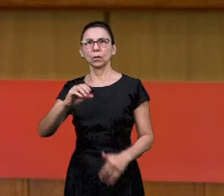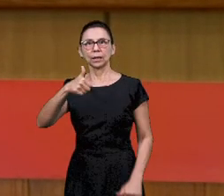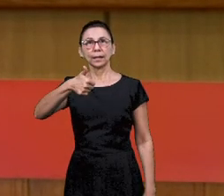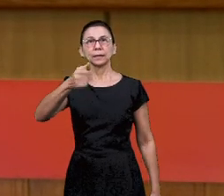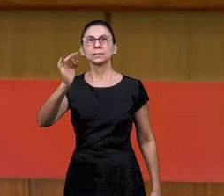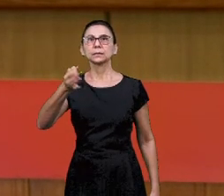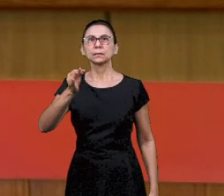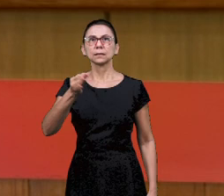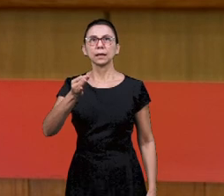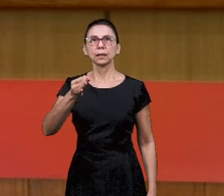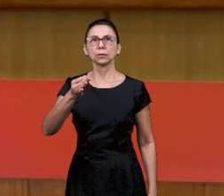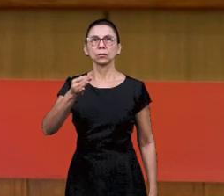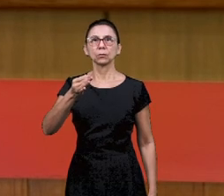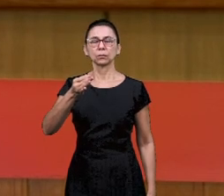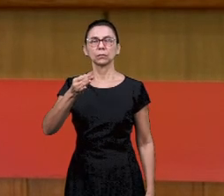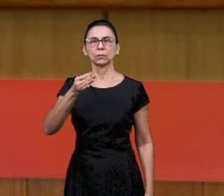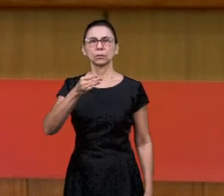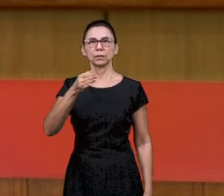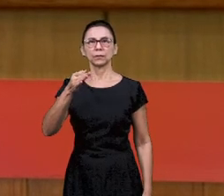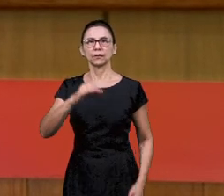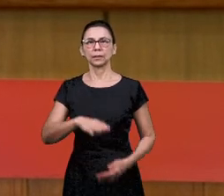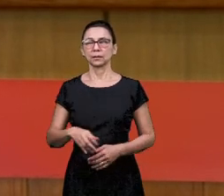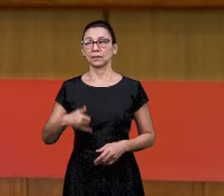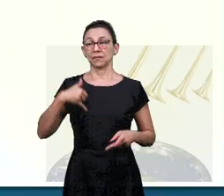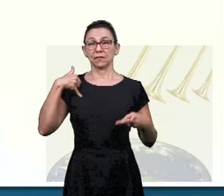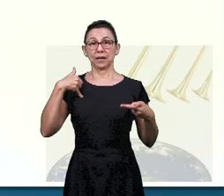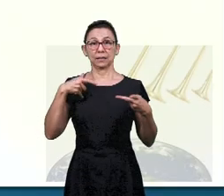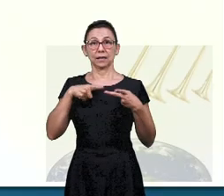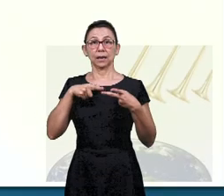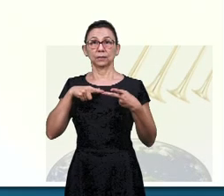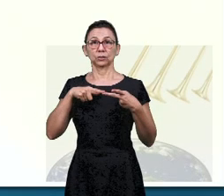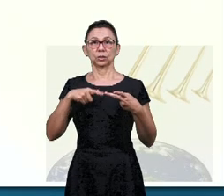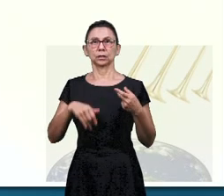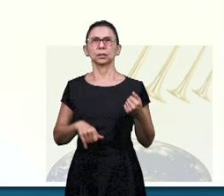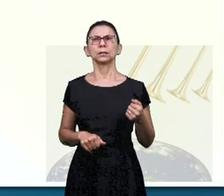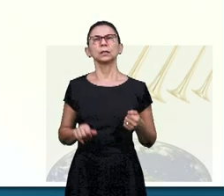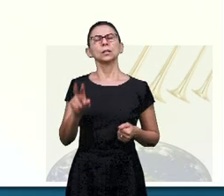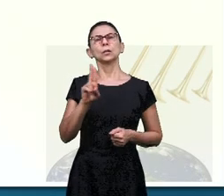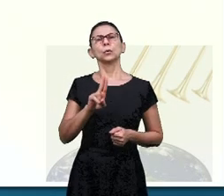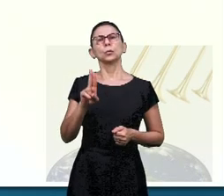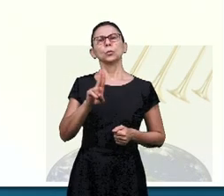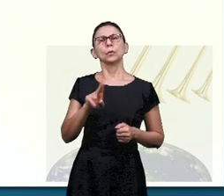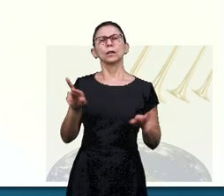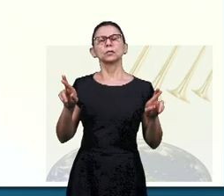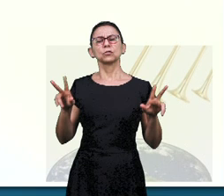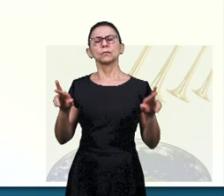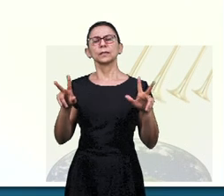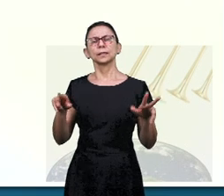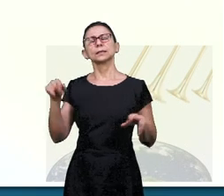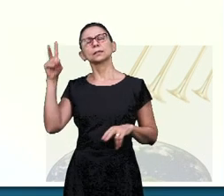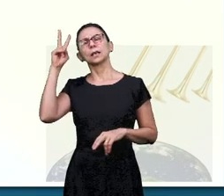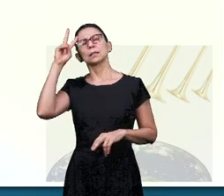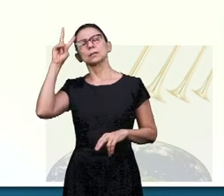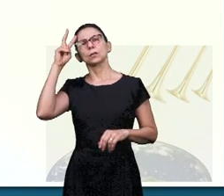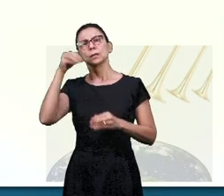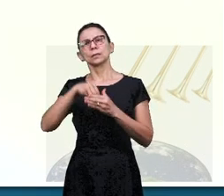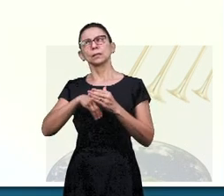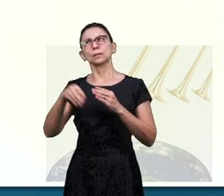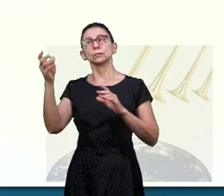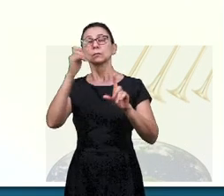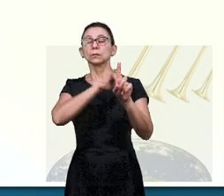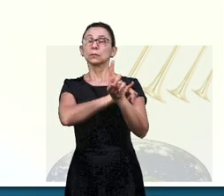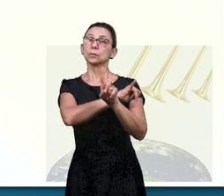voilà, on peut voir. Dans les items obéissance et vanité, cherchez à établir une différence historique, prophétique et de